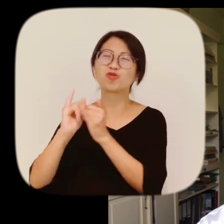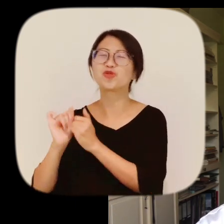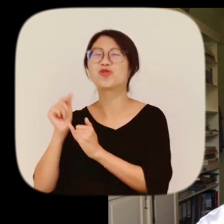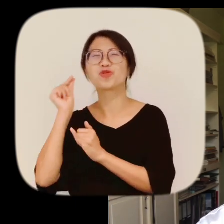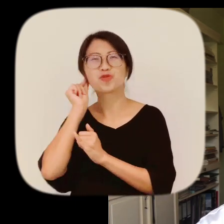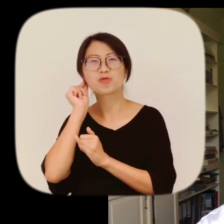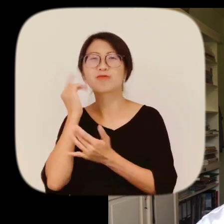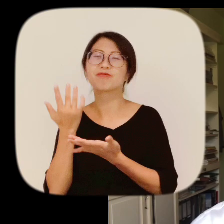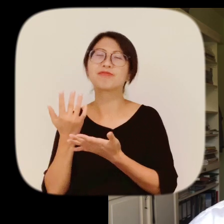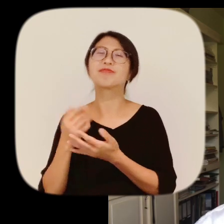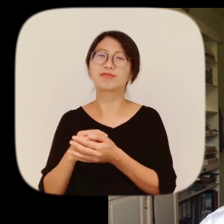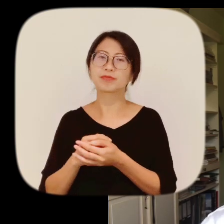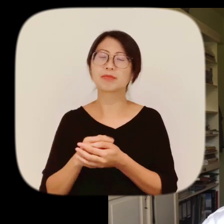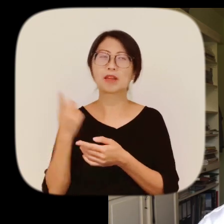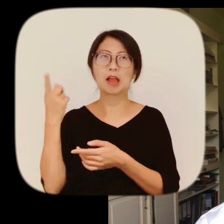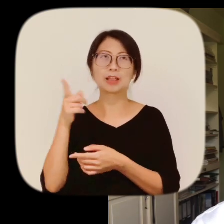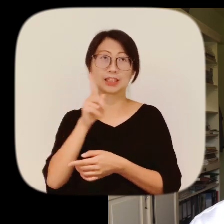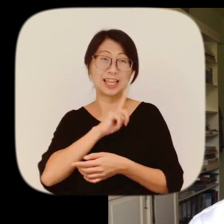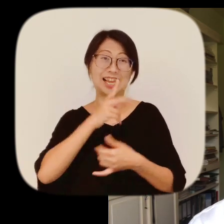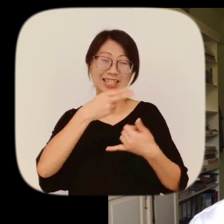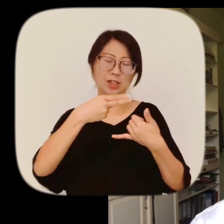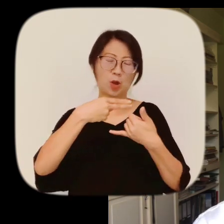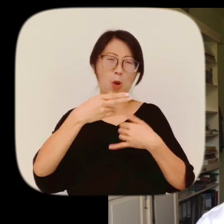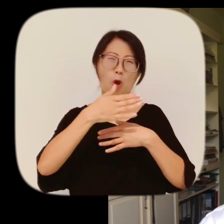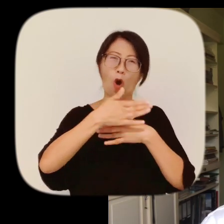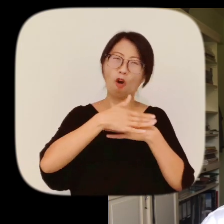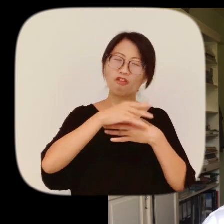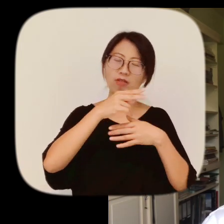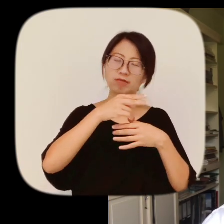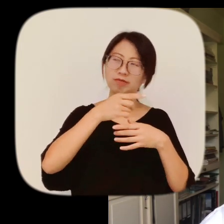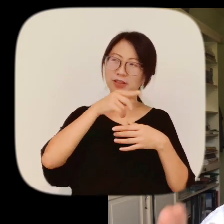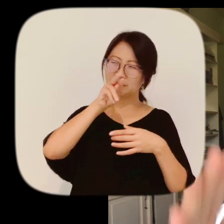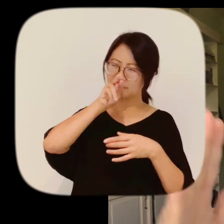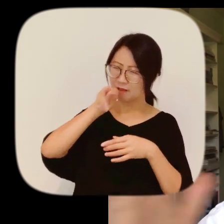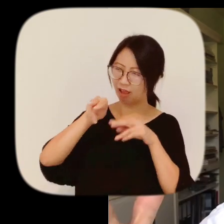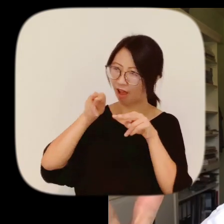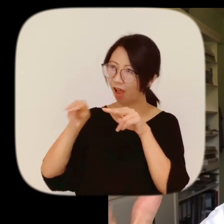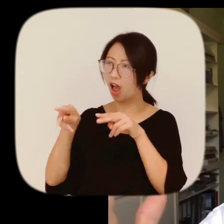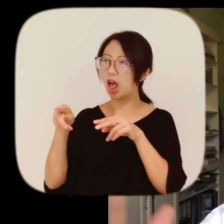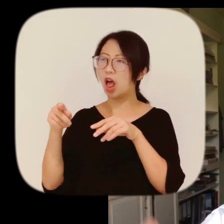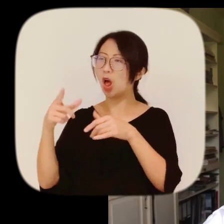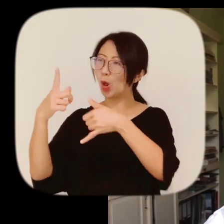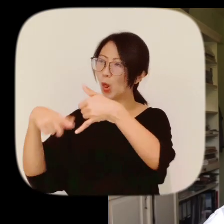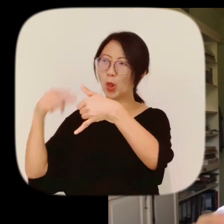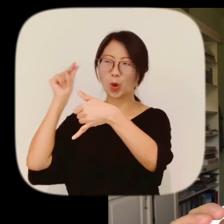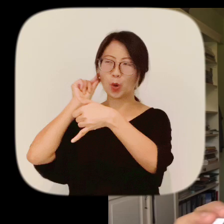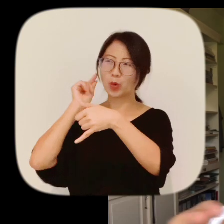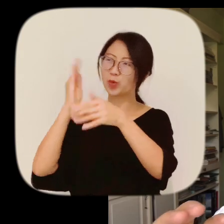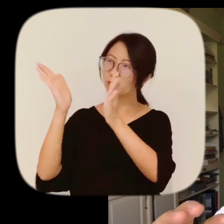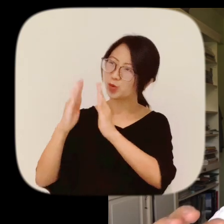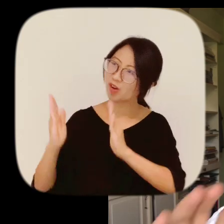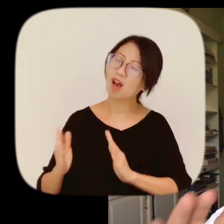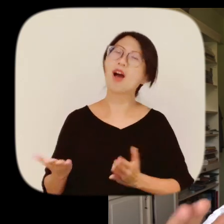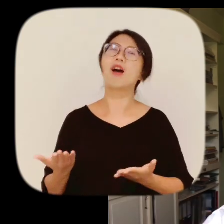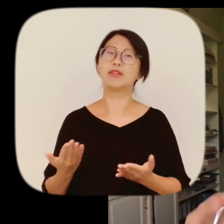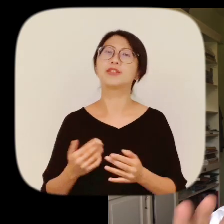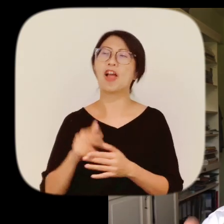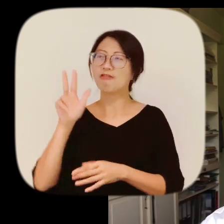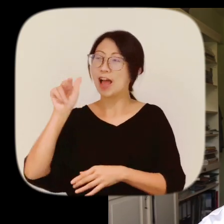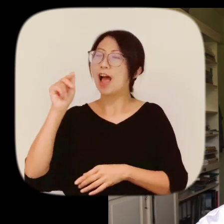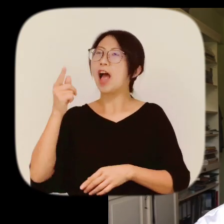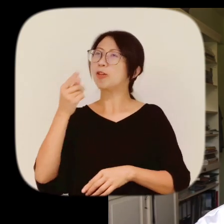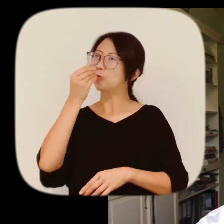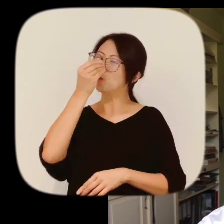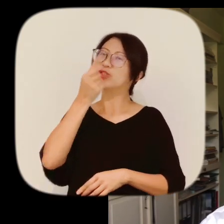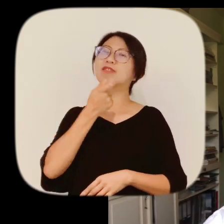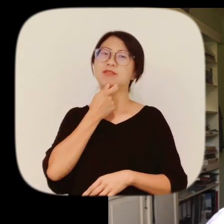科医生的兴趣去发现每一个女性的身体他有一个典型的是一个对他来说情爱要轻